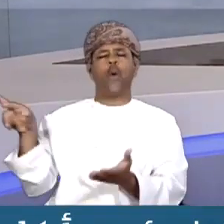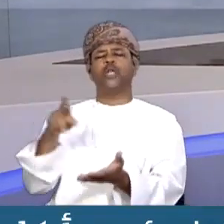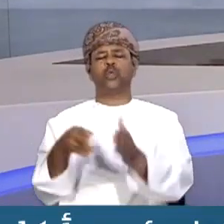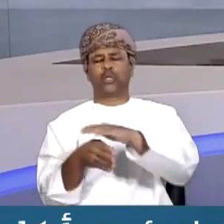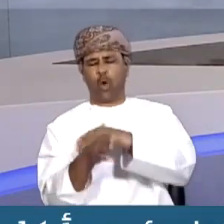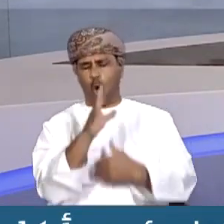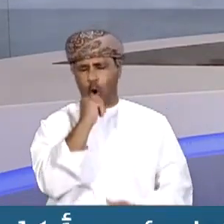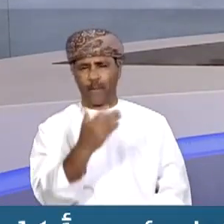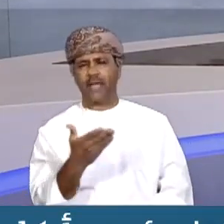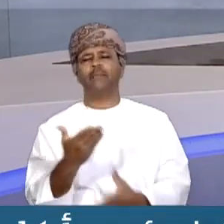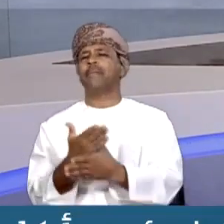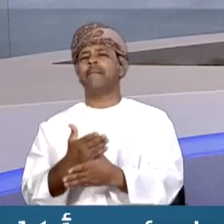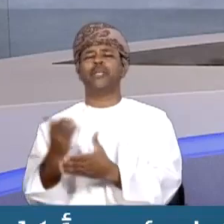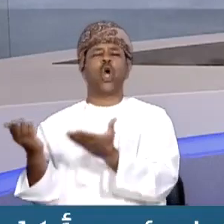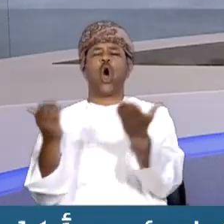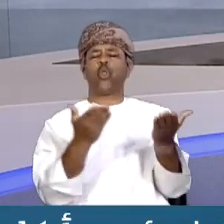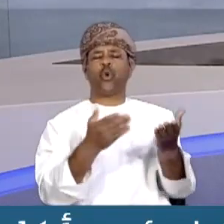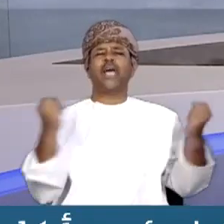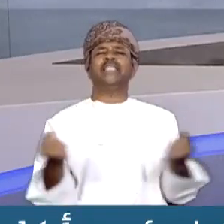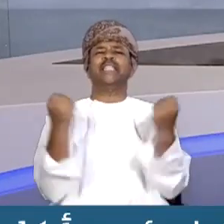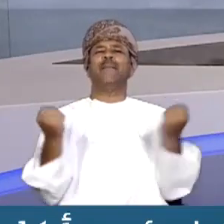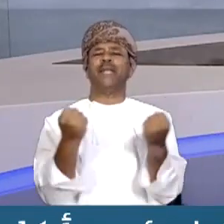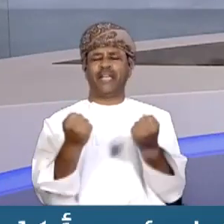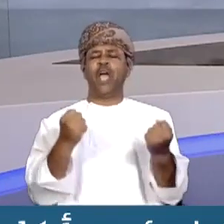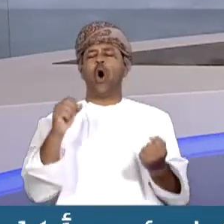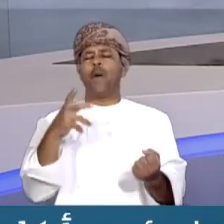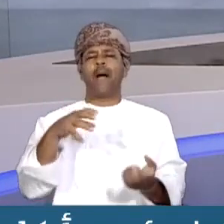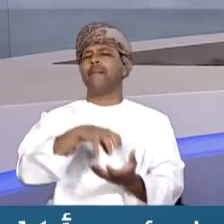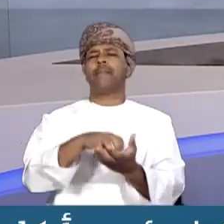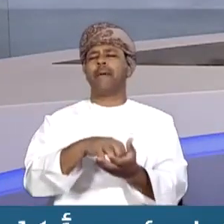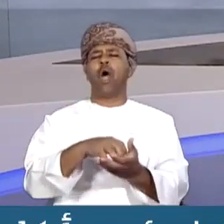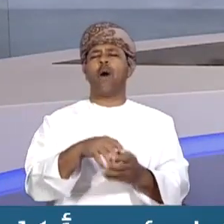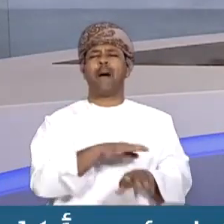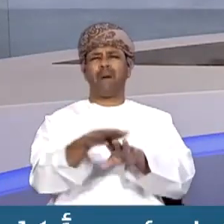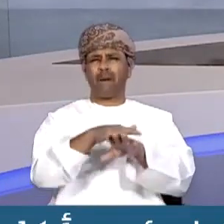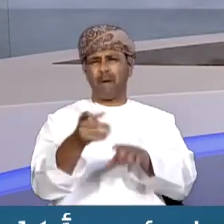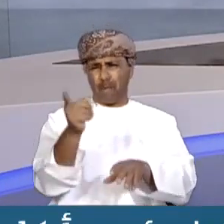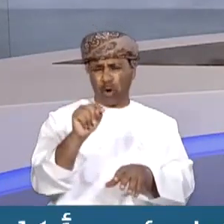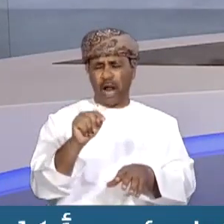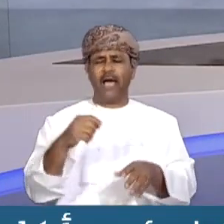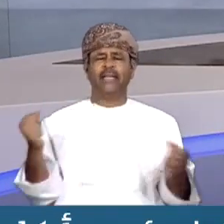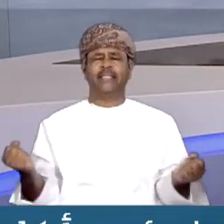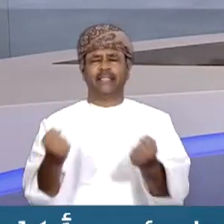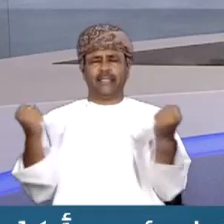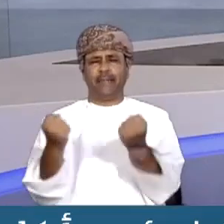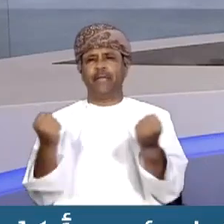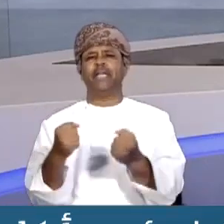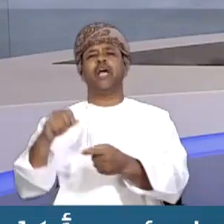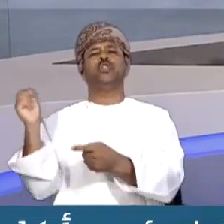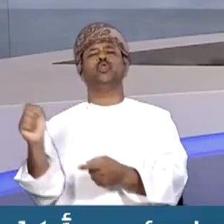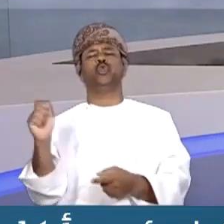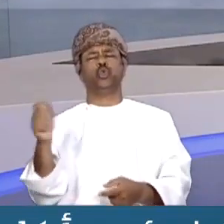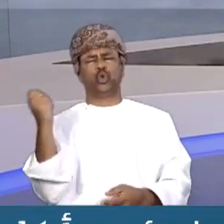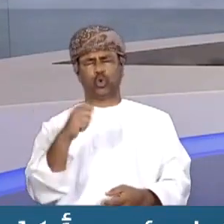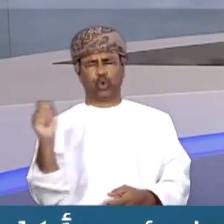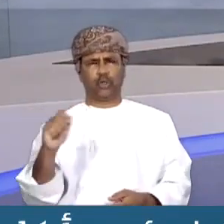السلطنة حاليا لحضور فعاليات البيان العملي الميداني بالذخيرة الحية لتمريني الشموخ 2 والسيف السريع